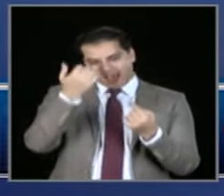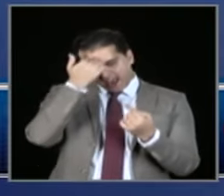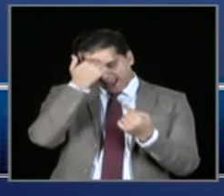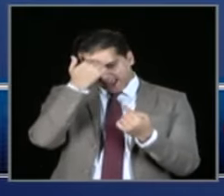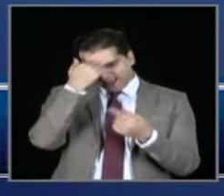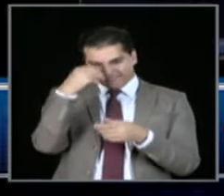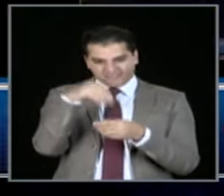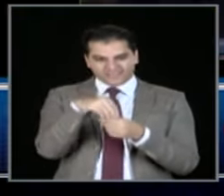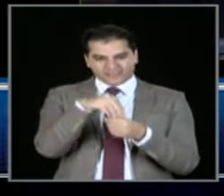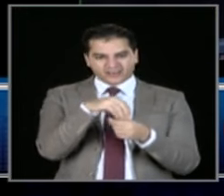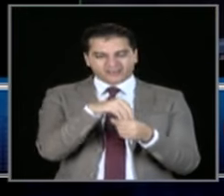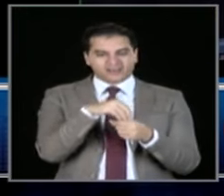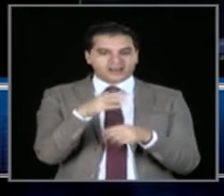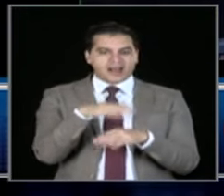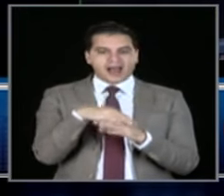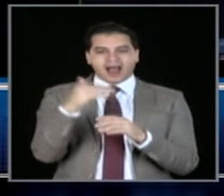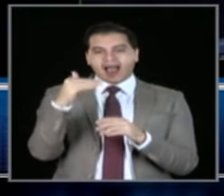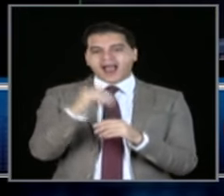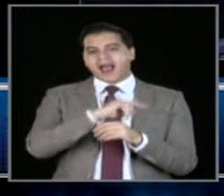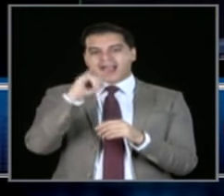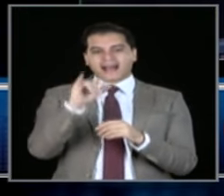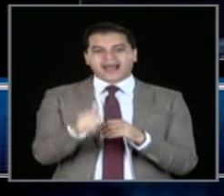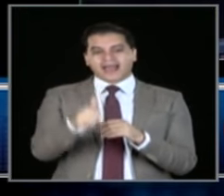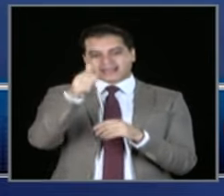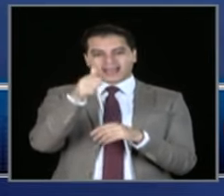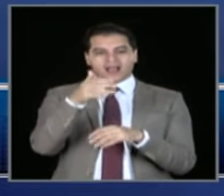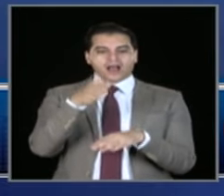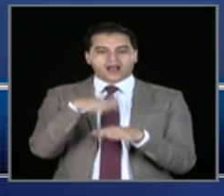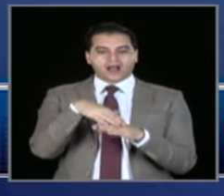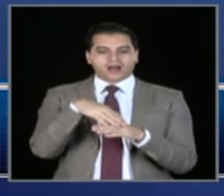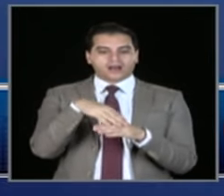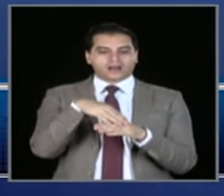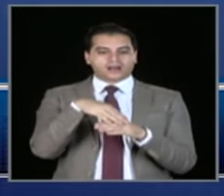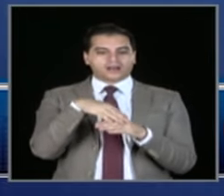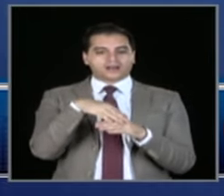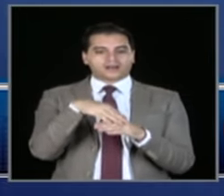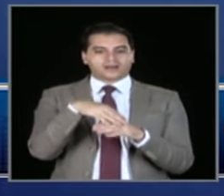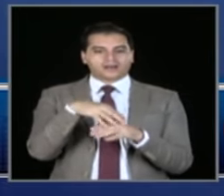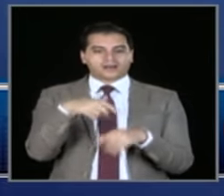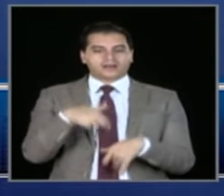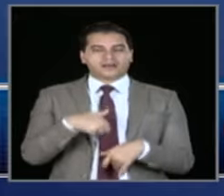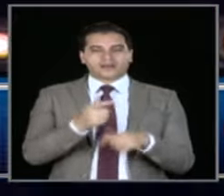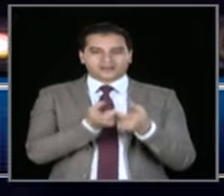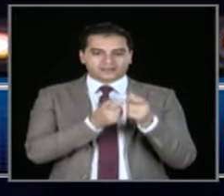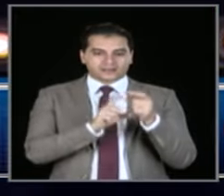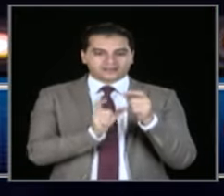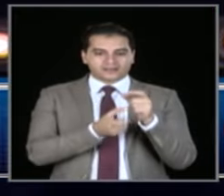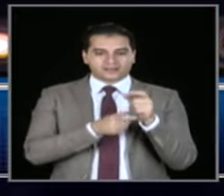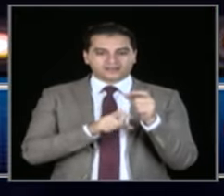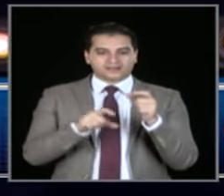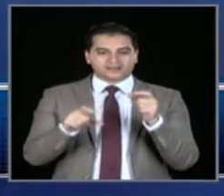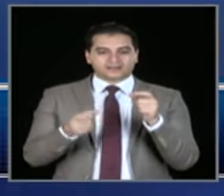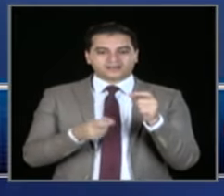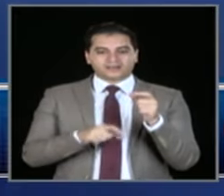خلية بتشكل الغدد الصماء في البنكرياس الأولى خلايا